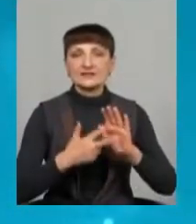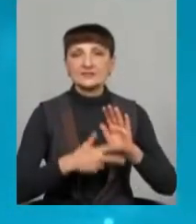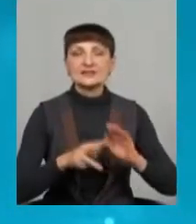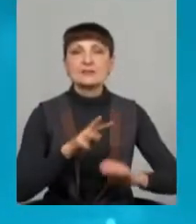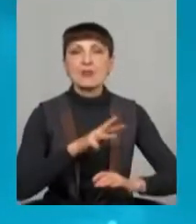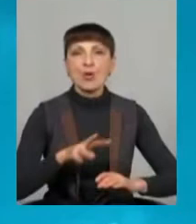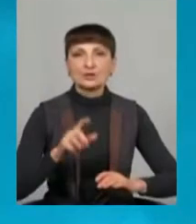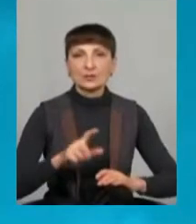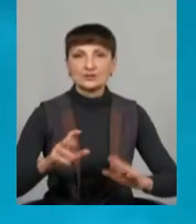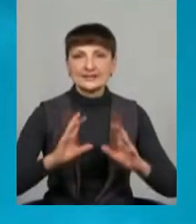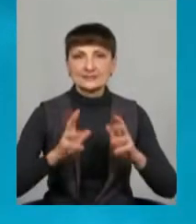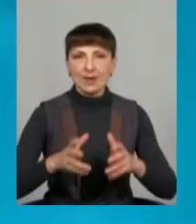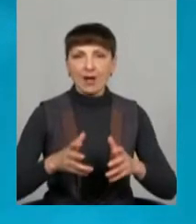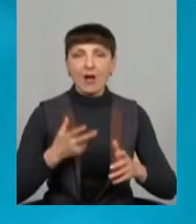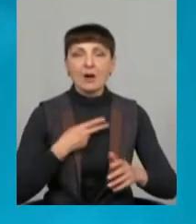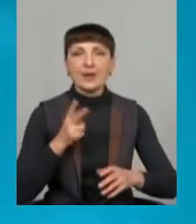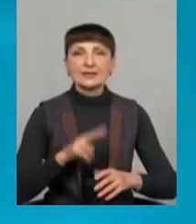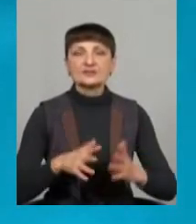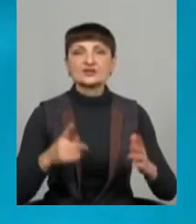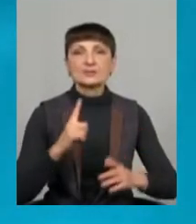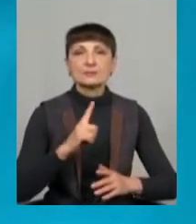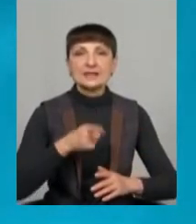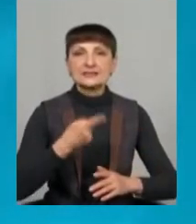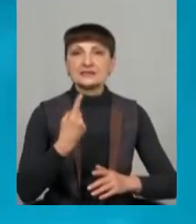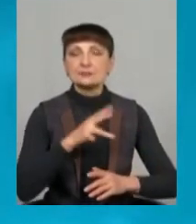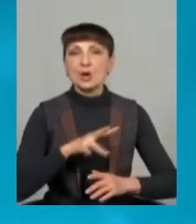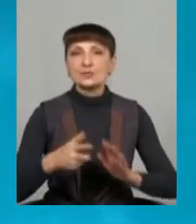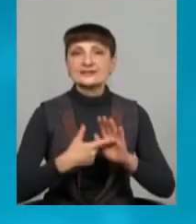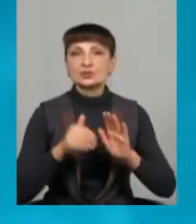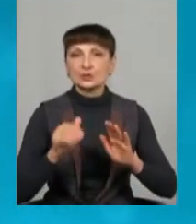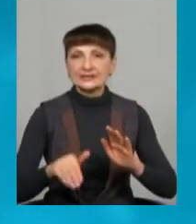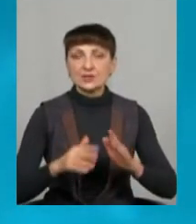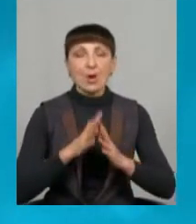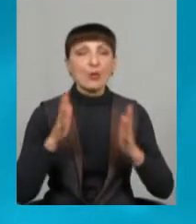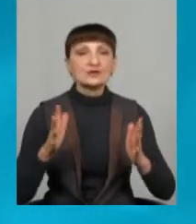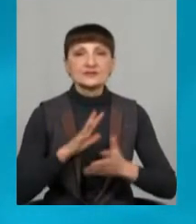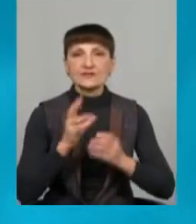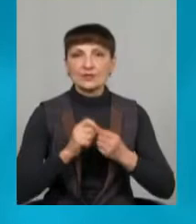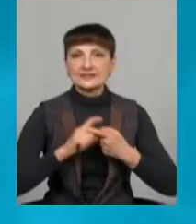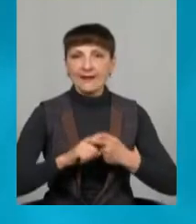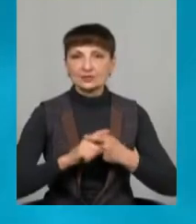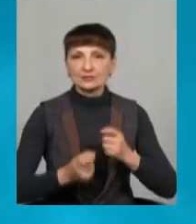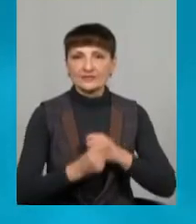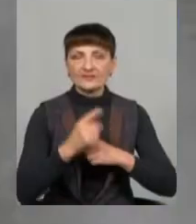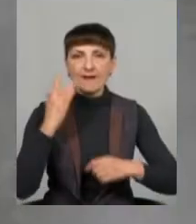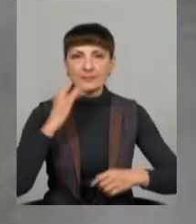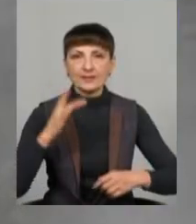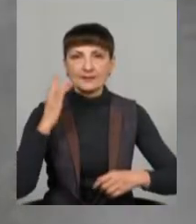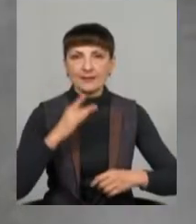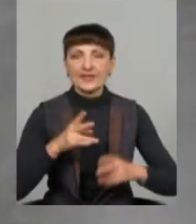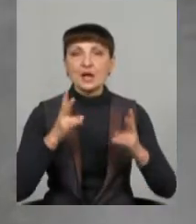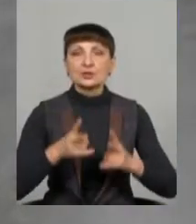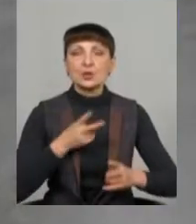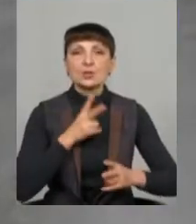миллионов жителей планеты. Погибли свыше 1 700 000 человек. Больше всех число носителей выявлено в США.